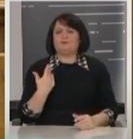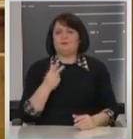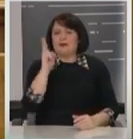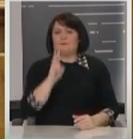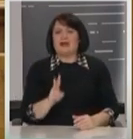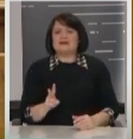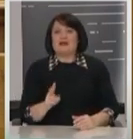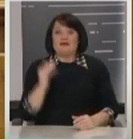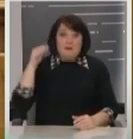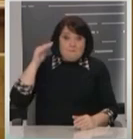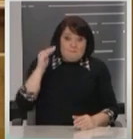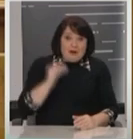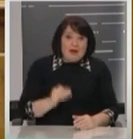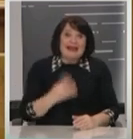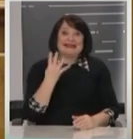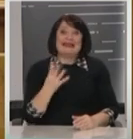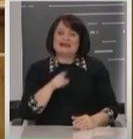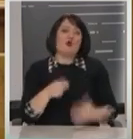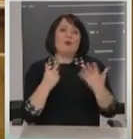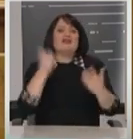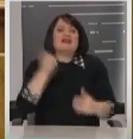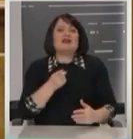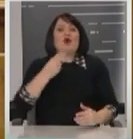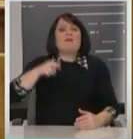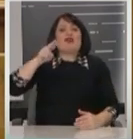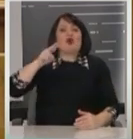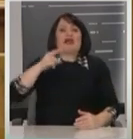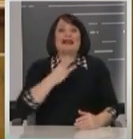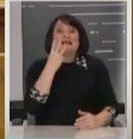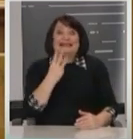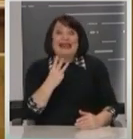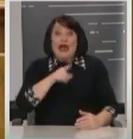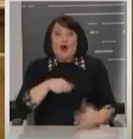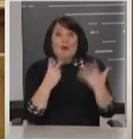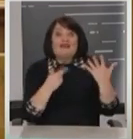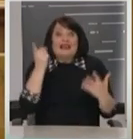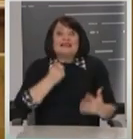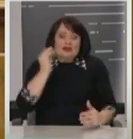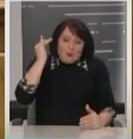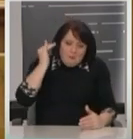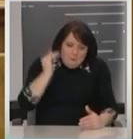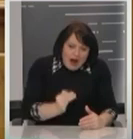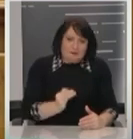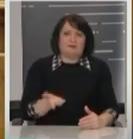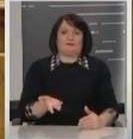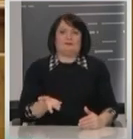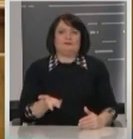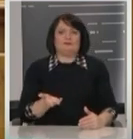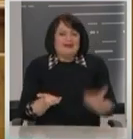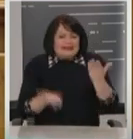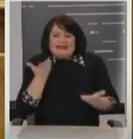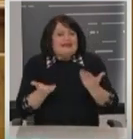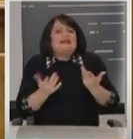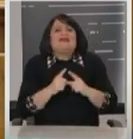Παρασκευή, πέσανε κοντά στο 4,7%, στο 3,7%. Τι ακριβώς συγκρίνεται λοιπόν?